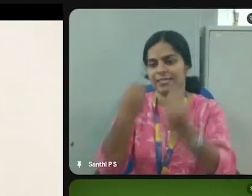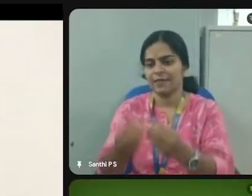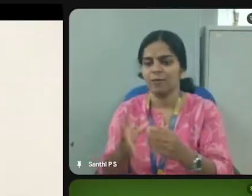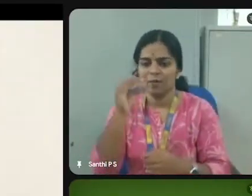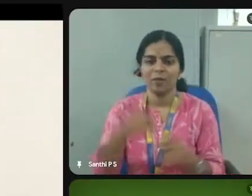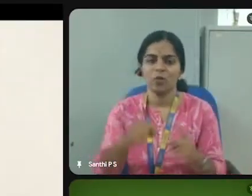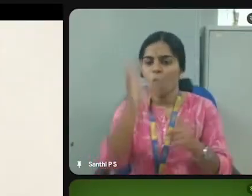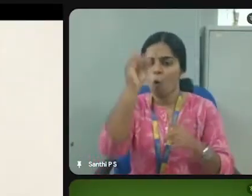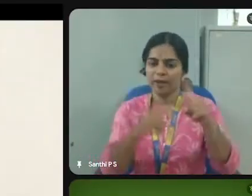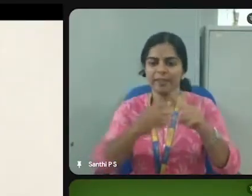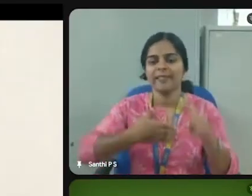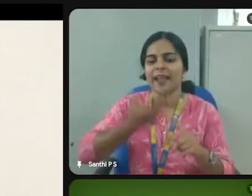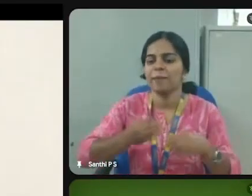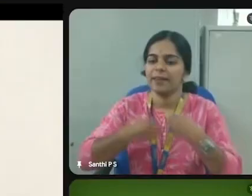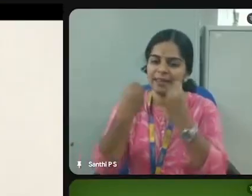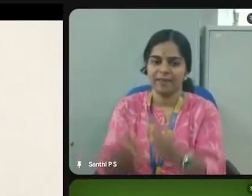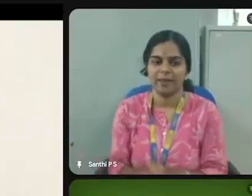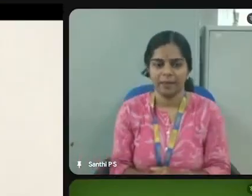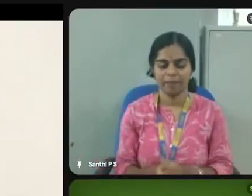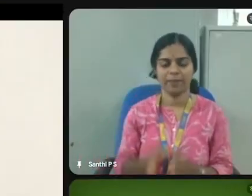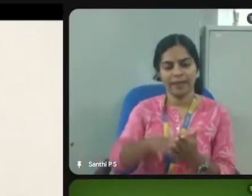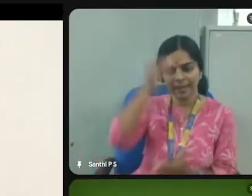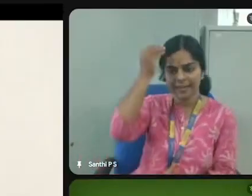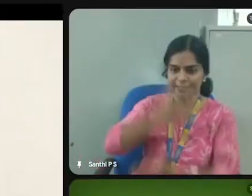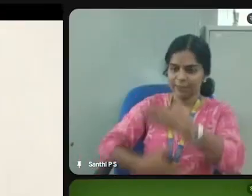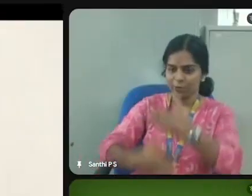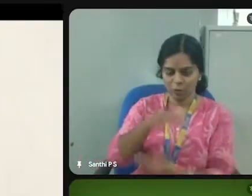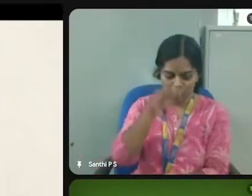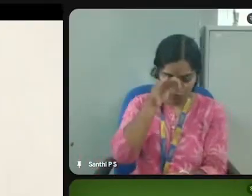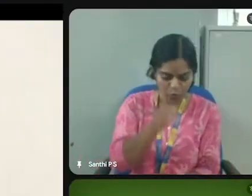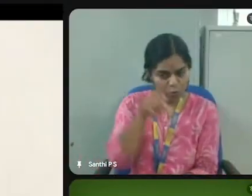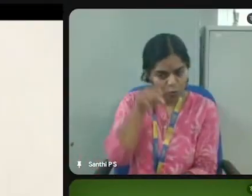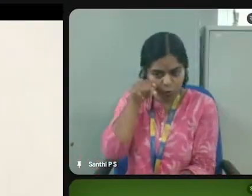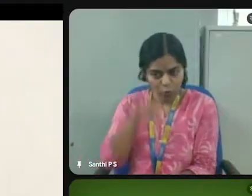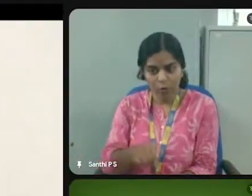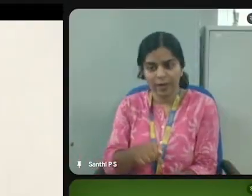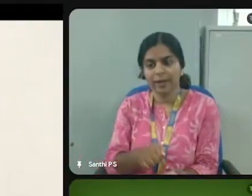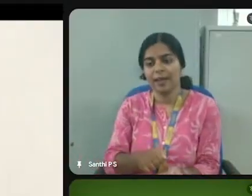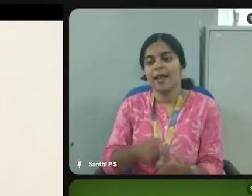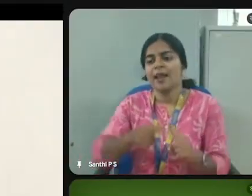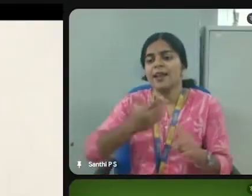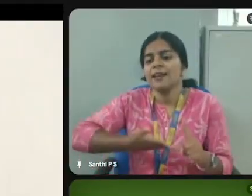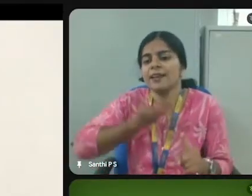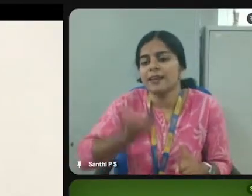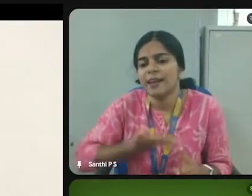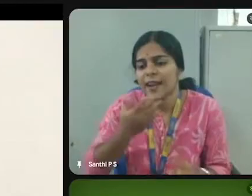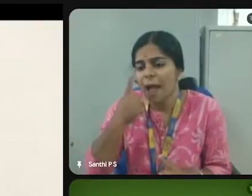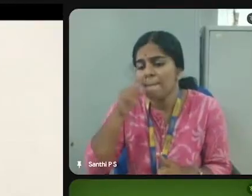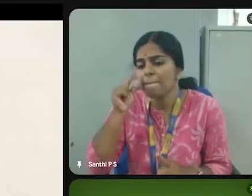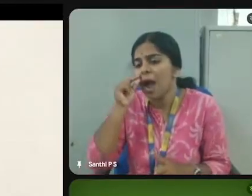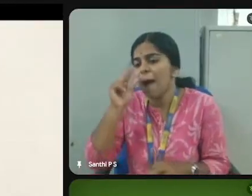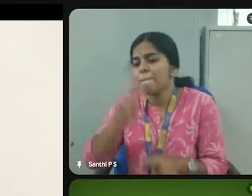പറ്റുന്ന ആക്ടിവിറ്റീസ്. പഠന പരിമിതിയുള്ള കുട്ടികൾക്ക് എന്തൊക്കെ പരിശീലന രീതികൾ മാതാപിതാക്കൾക്ക്